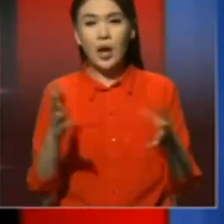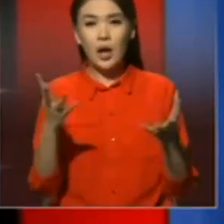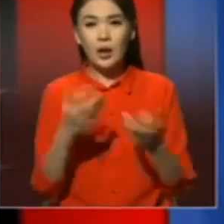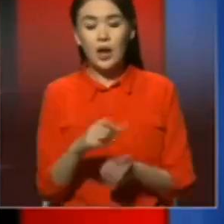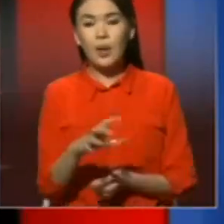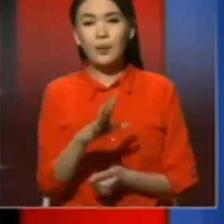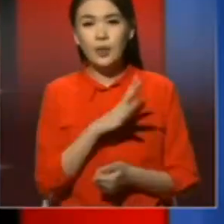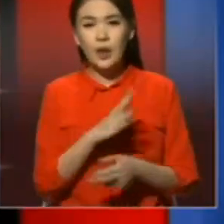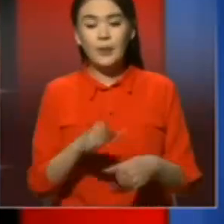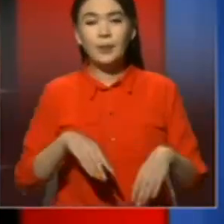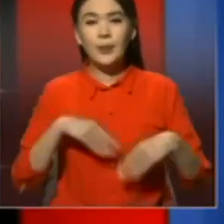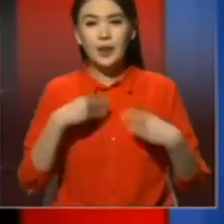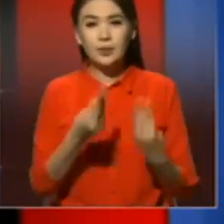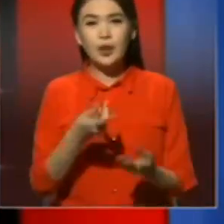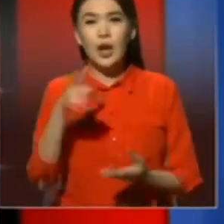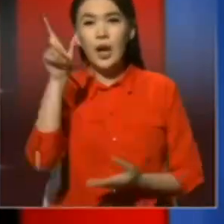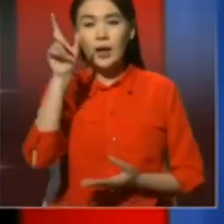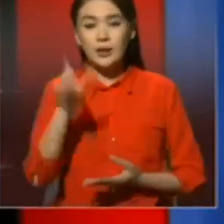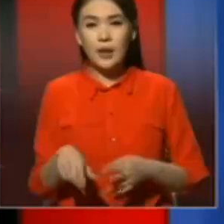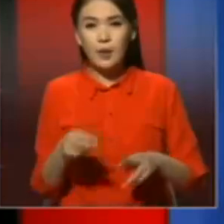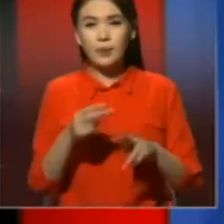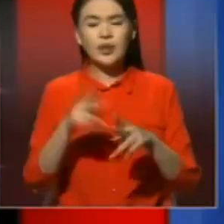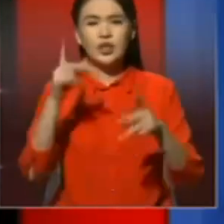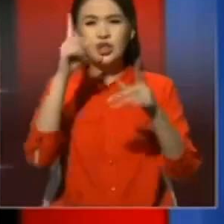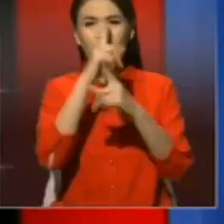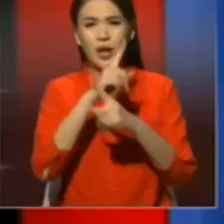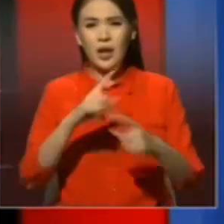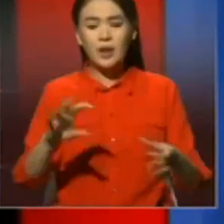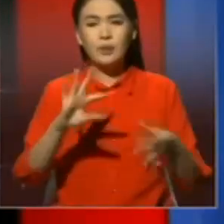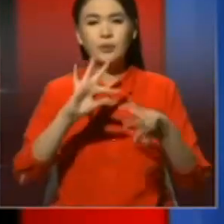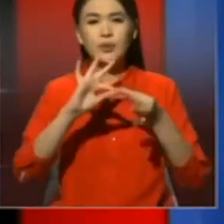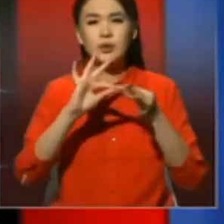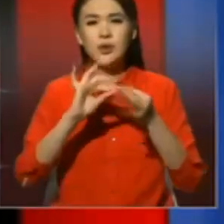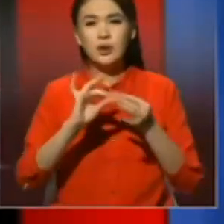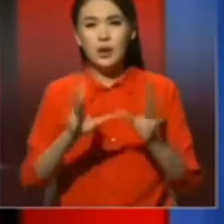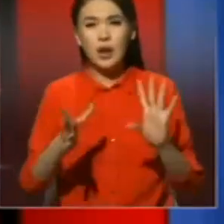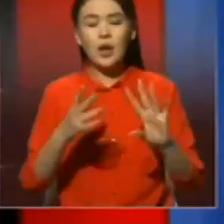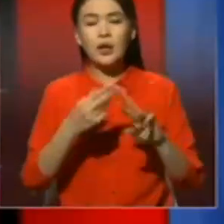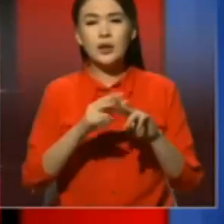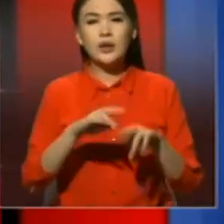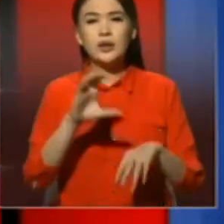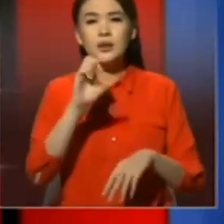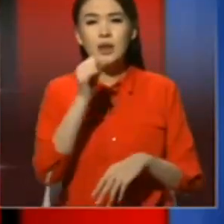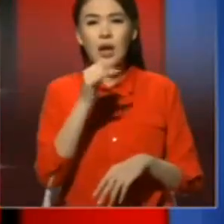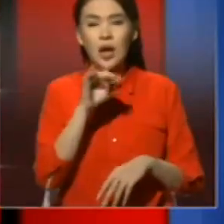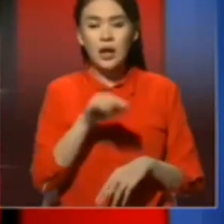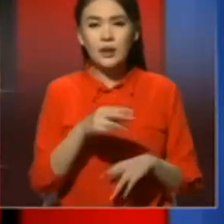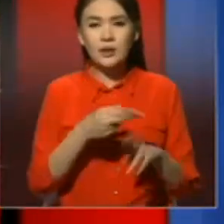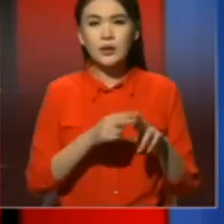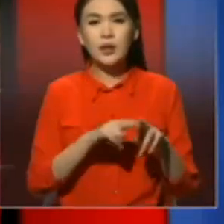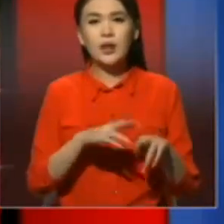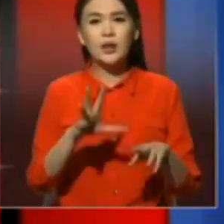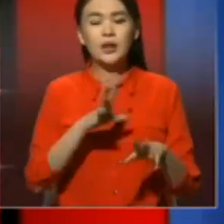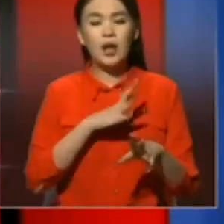білеміз. Беріп жатқан адам оны жариялап, әлеуметтік желіге шығарып, ассамблеяның сайтына іліп, ондай нәрсеге бара алмайсың. Ол